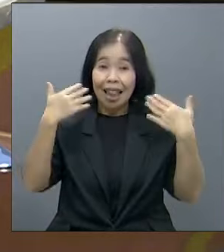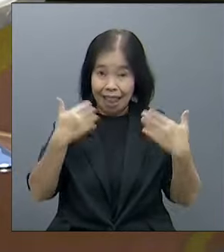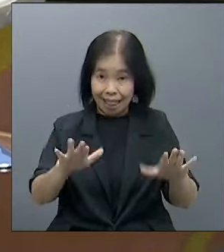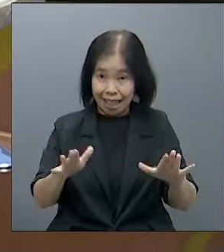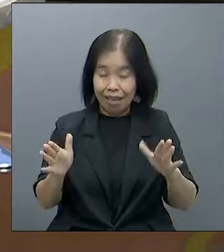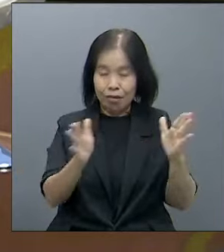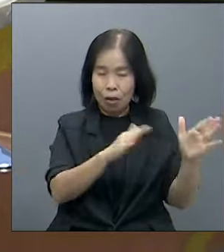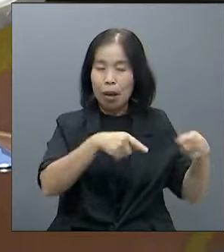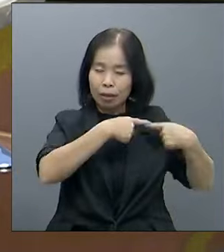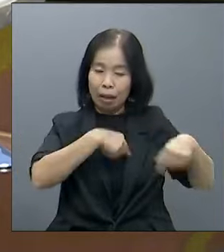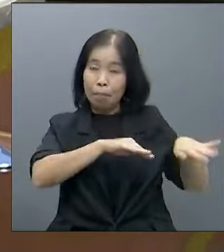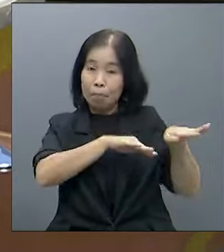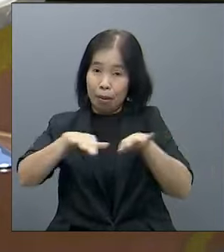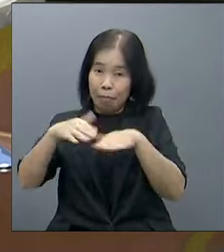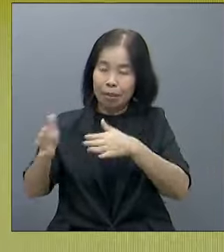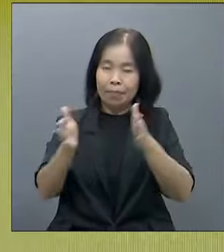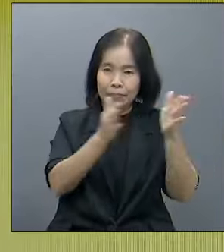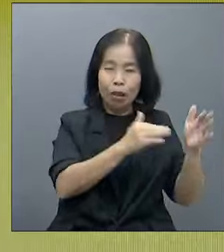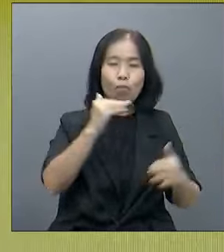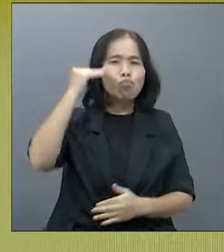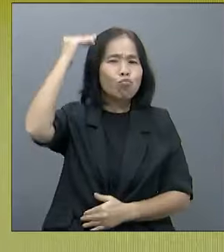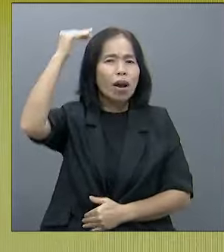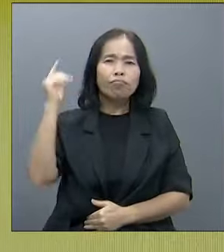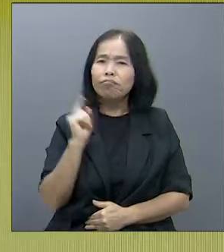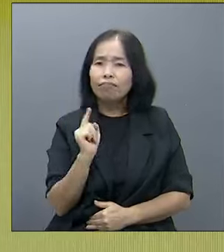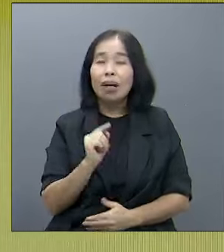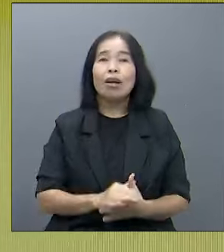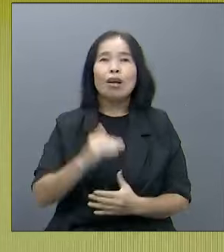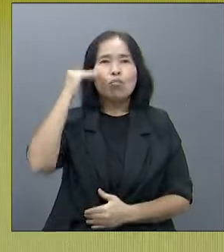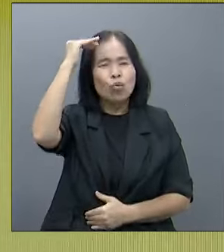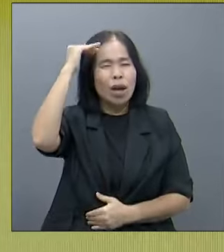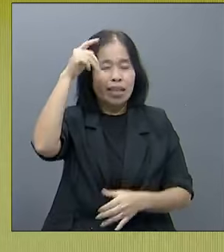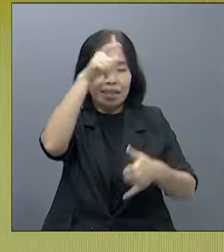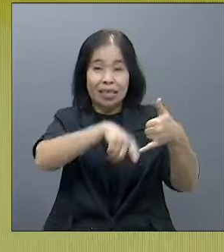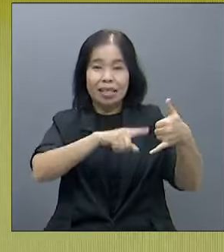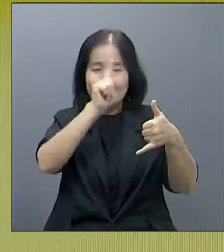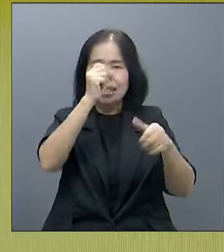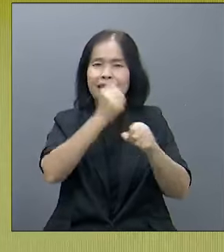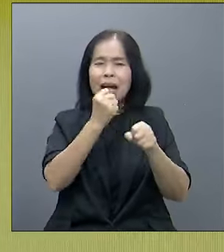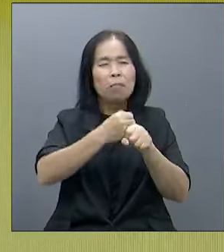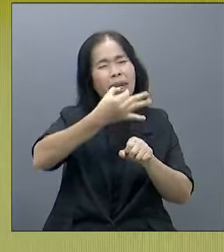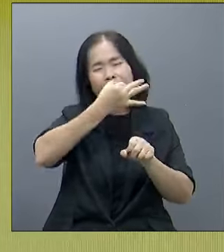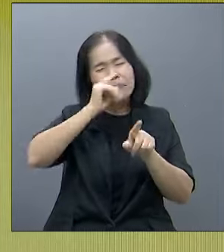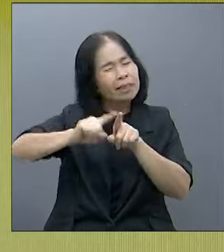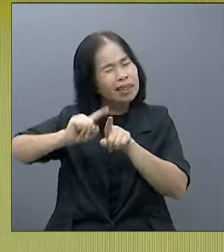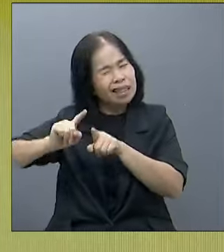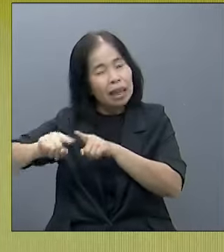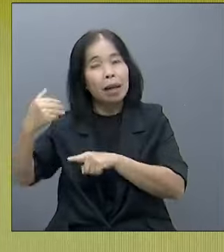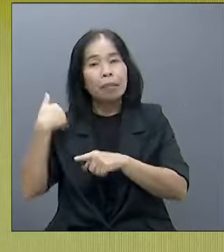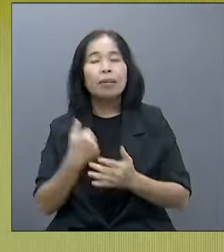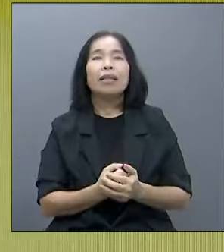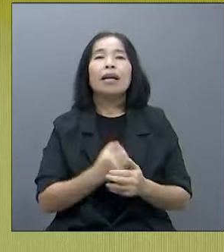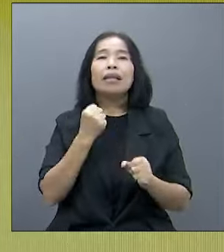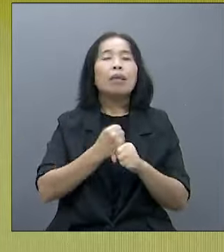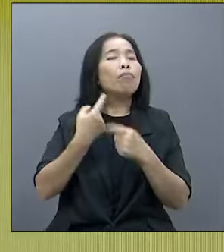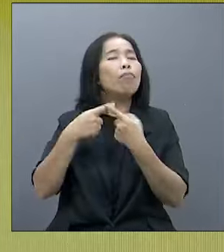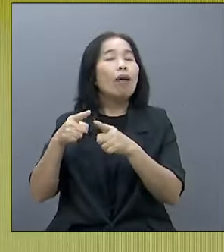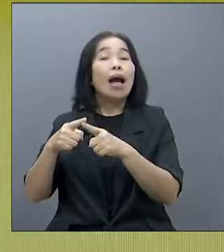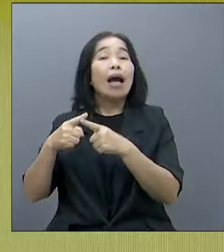เพรียงพร้อมใจแล้วนะคะเดี๋ยวเราพามาดูผู้ใหญ่บ้างจริงๆผู้ใหญ่ท่านนี้เนี่ยนะคะเขามีอาชีพหลายอาชีพมากเลยคุณผู้ชมคือทำมาหลายอย่างแล้วปราก